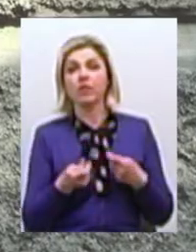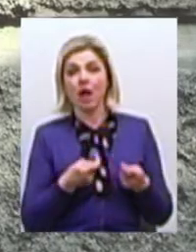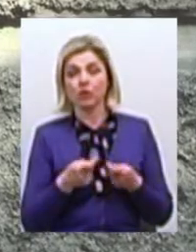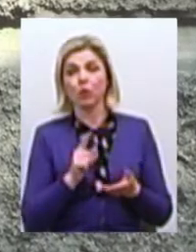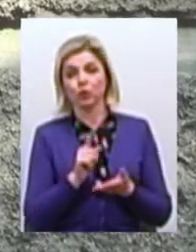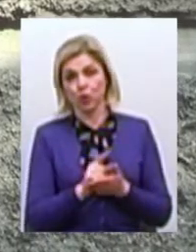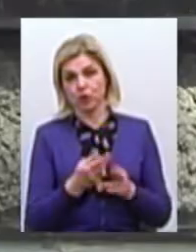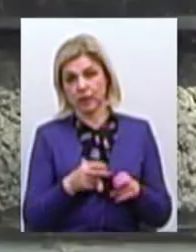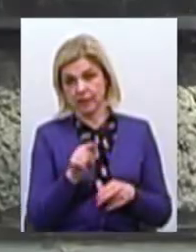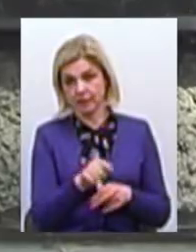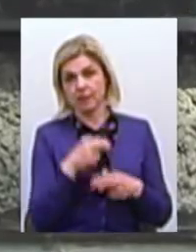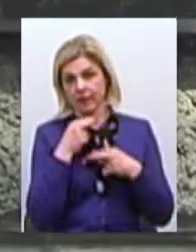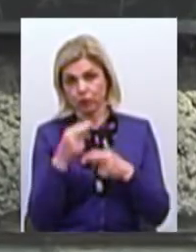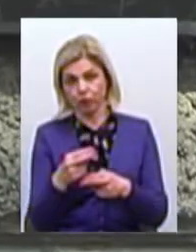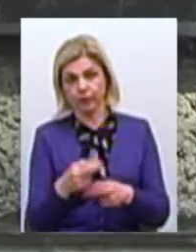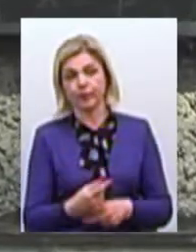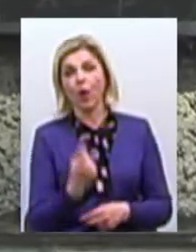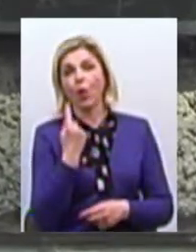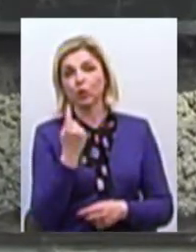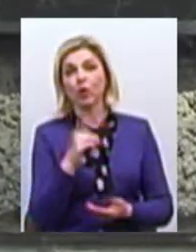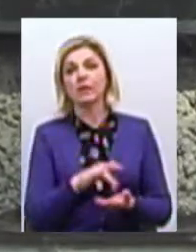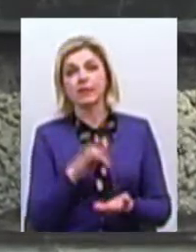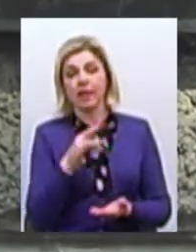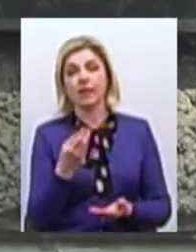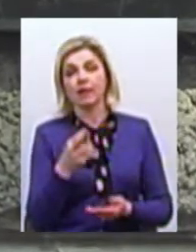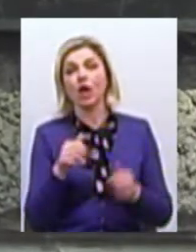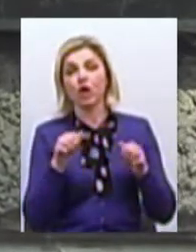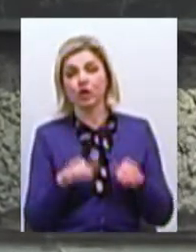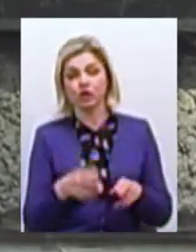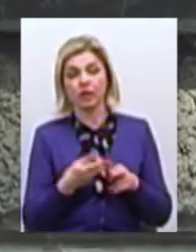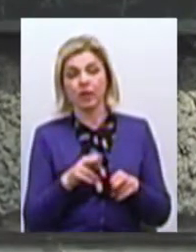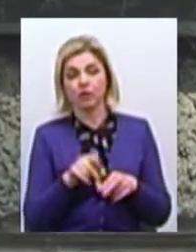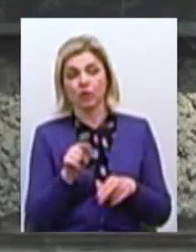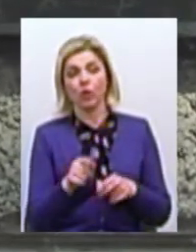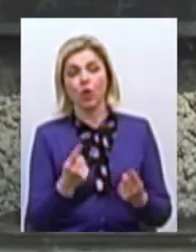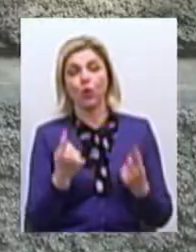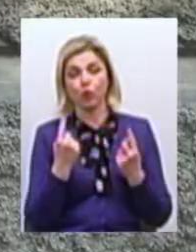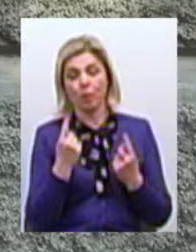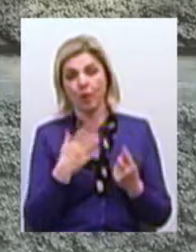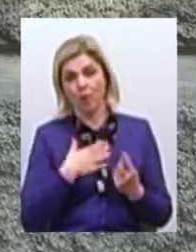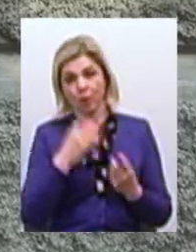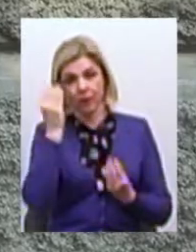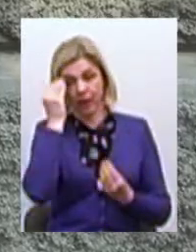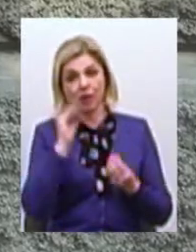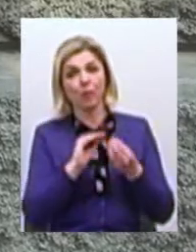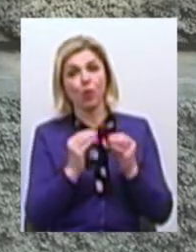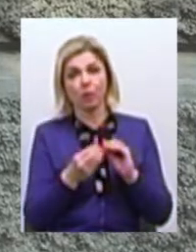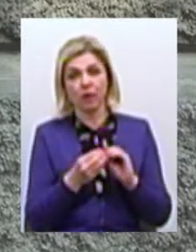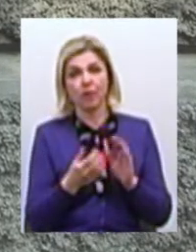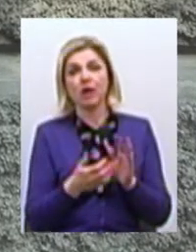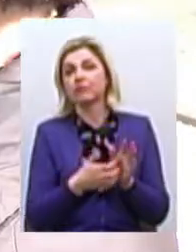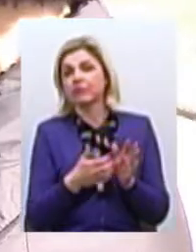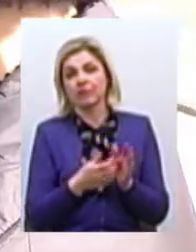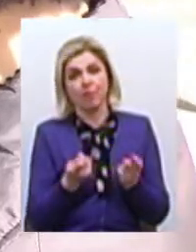це звернути увагу. Одного центру для вирішення цієї глобальної, на мою думку, проблеми, цього